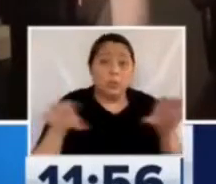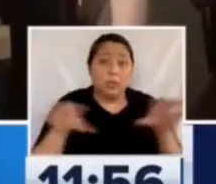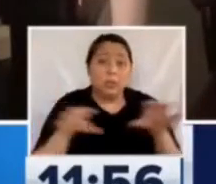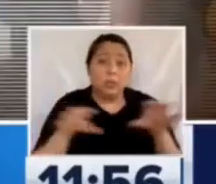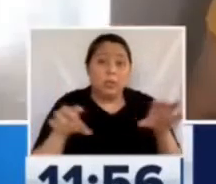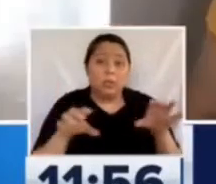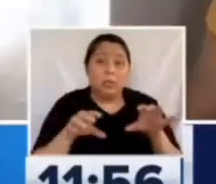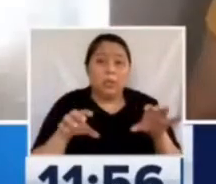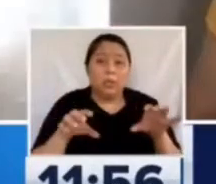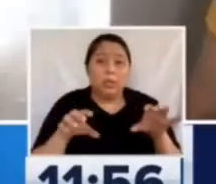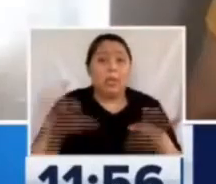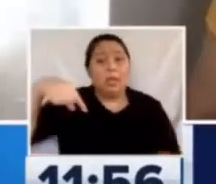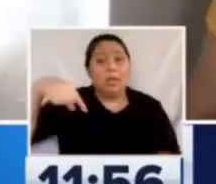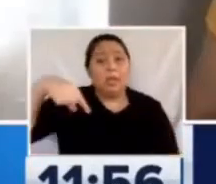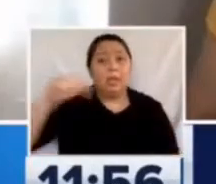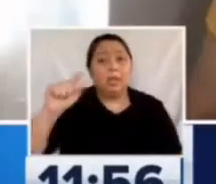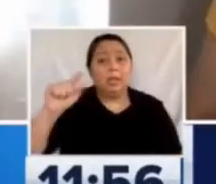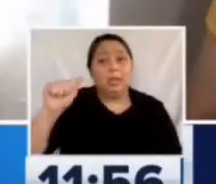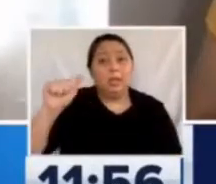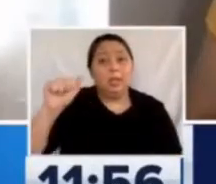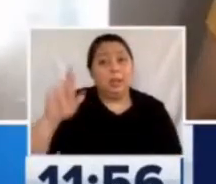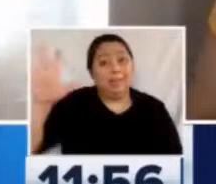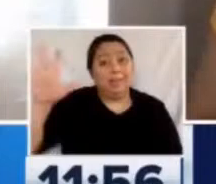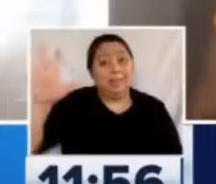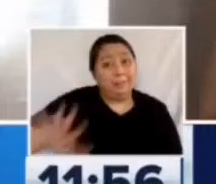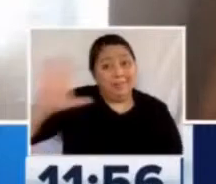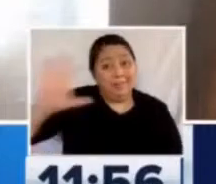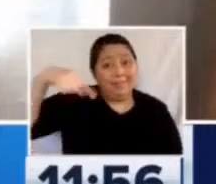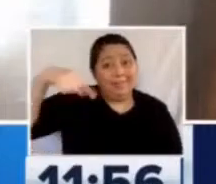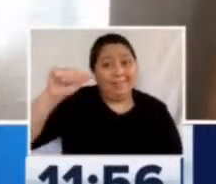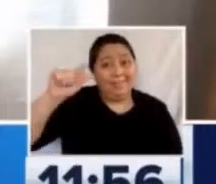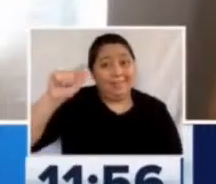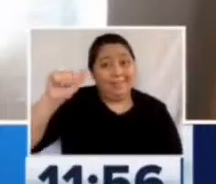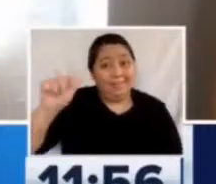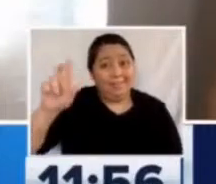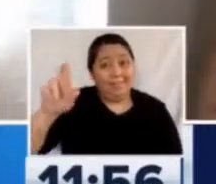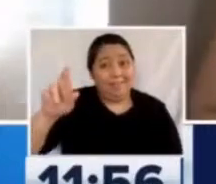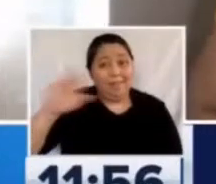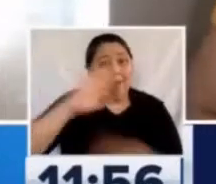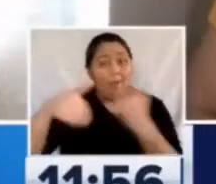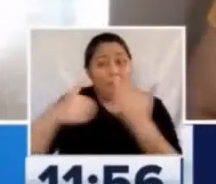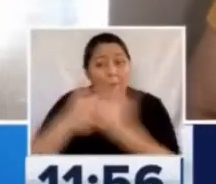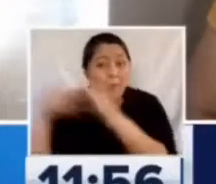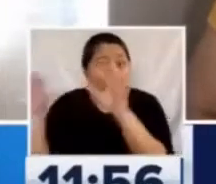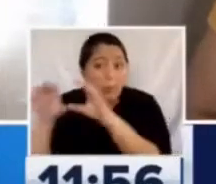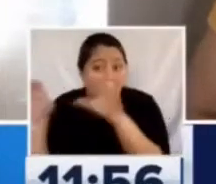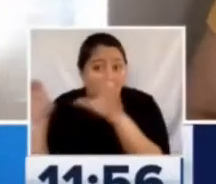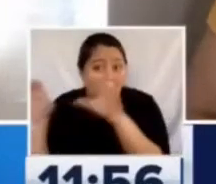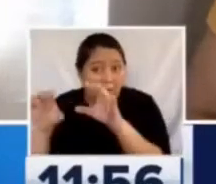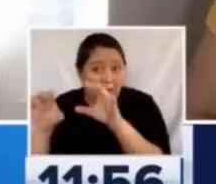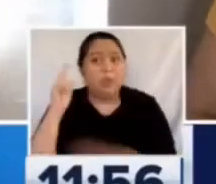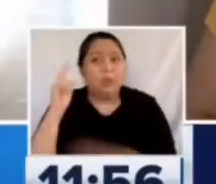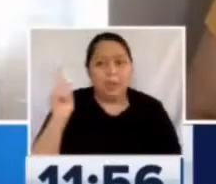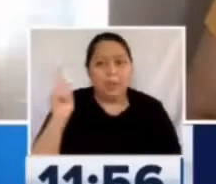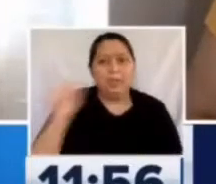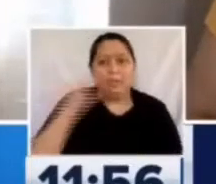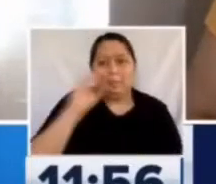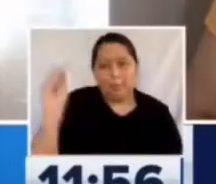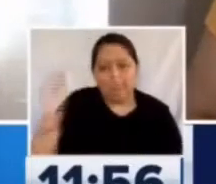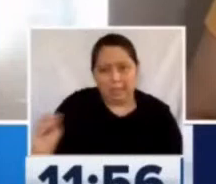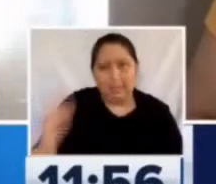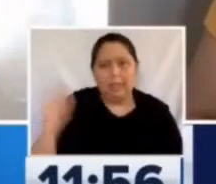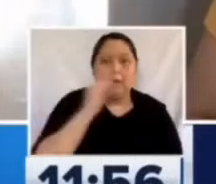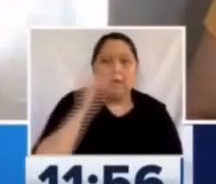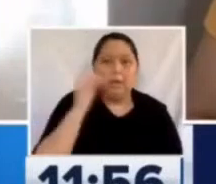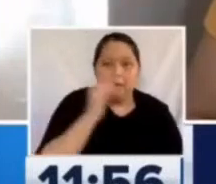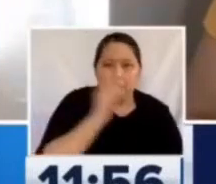Ngayon po ay isang Filipino naman mula sa Development in Diversity and Solidarity sa Paris, France ang ating